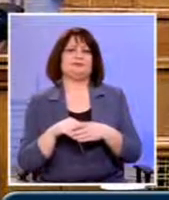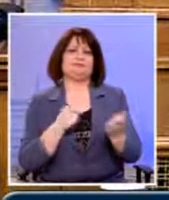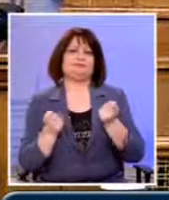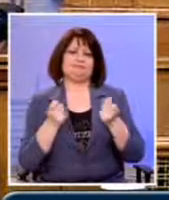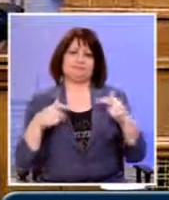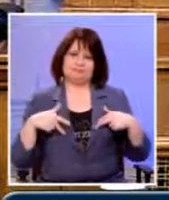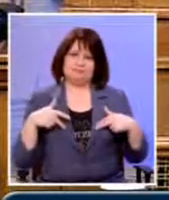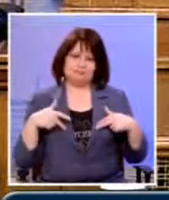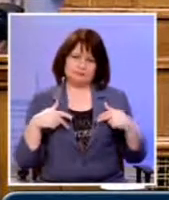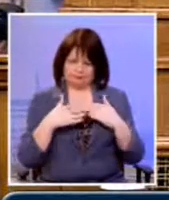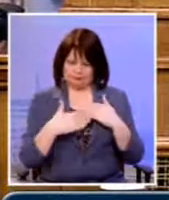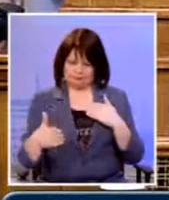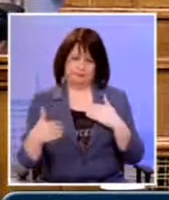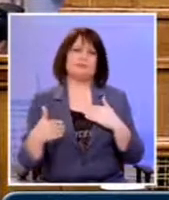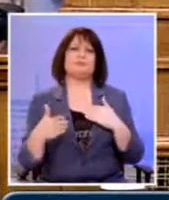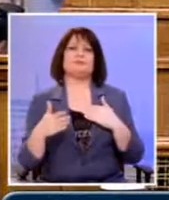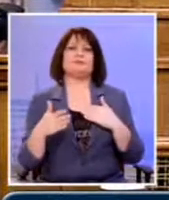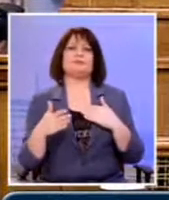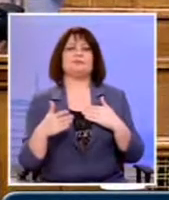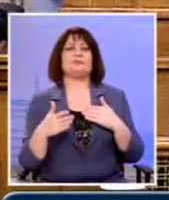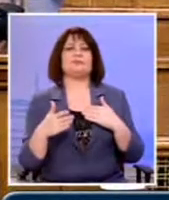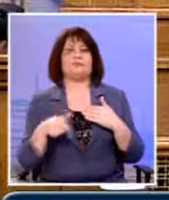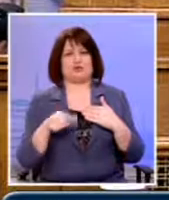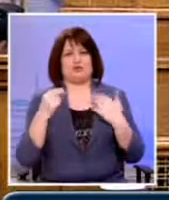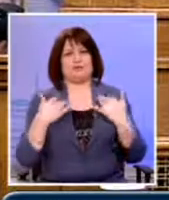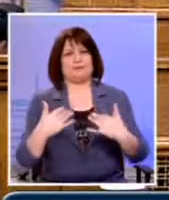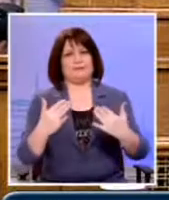διακυβέρνηση της χώρας αυτή την περίοδο και στο Κοινοβούλιο,